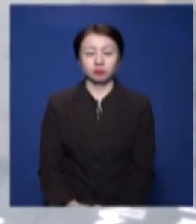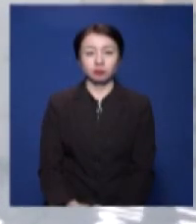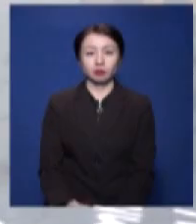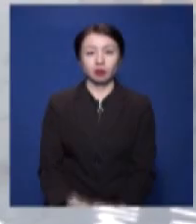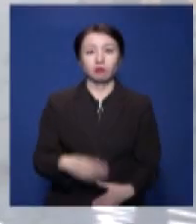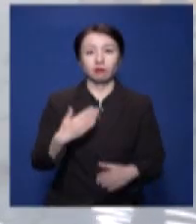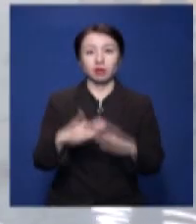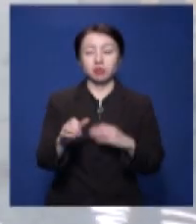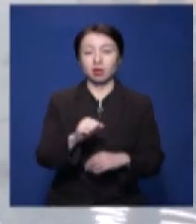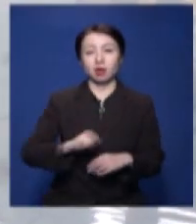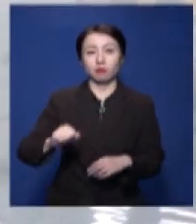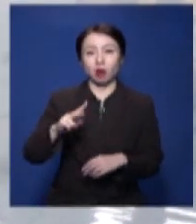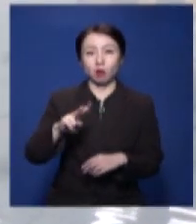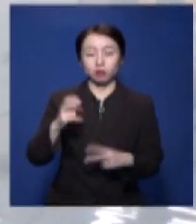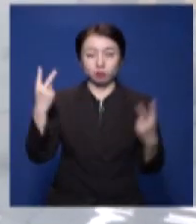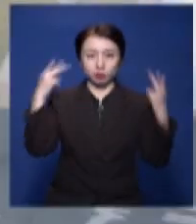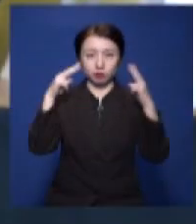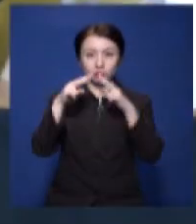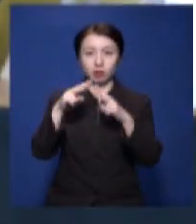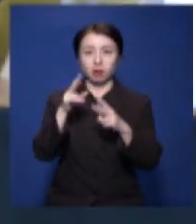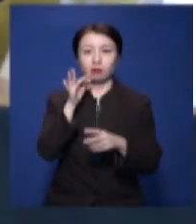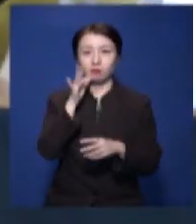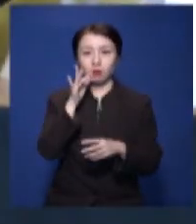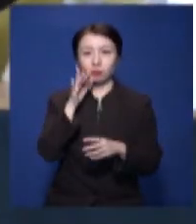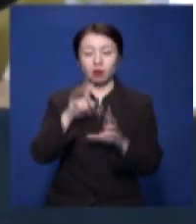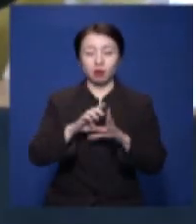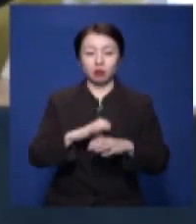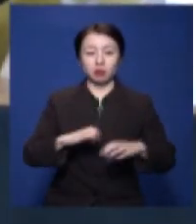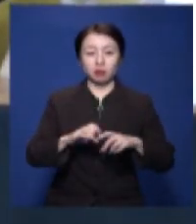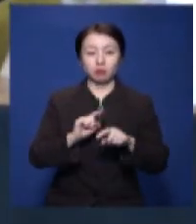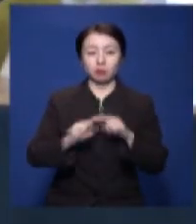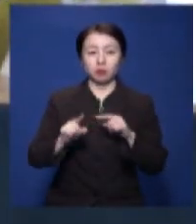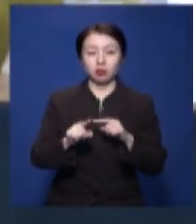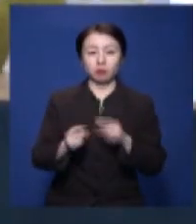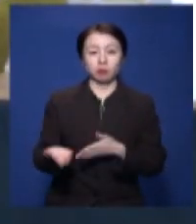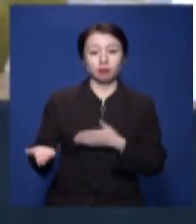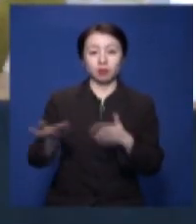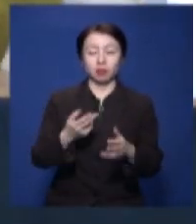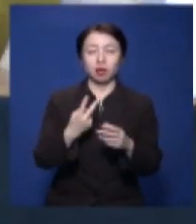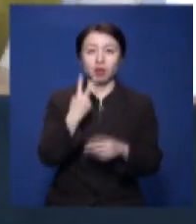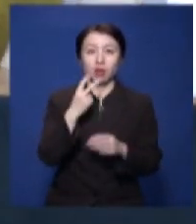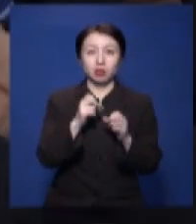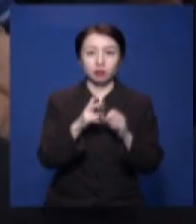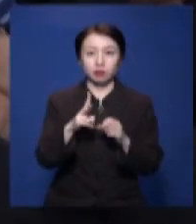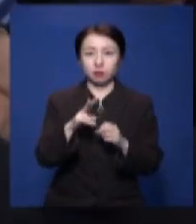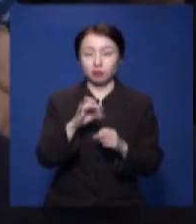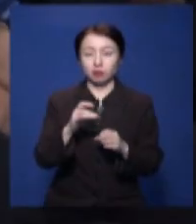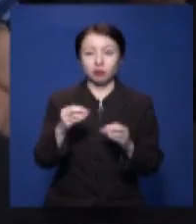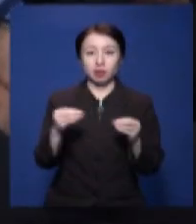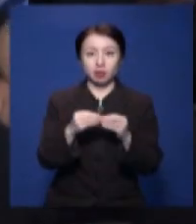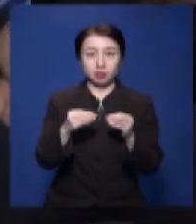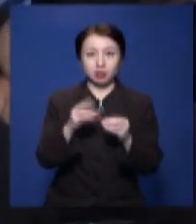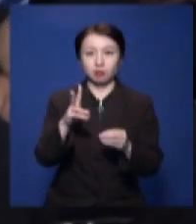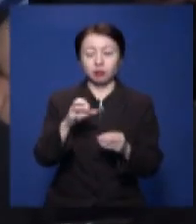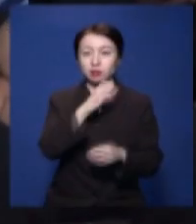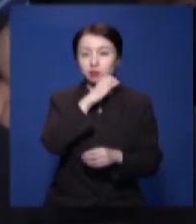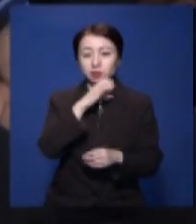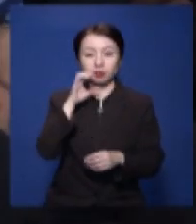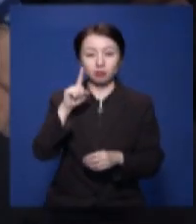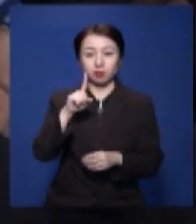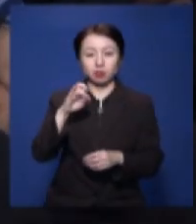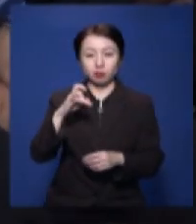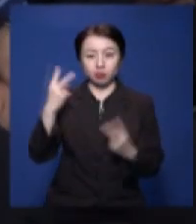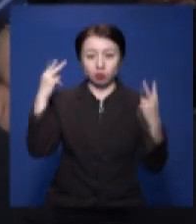В конце августа в Кузыбаев Юниверсити в рамках академической мобильности прибыло 12 бакалавров и 10 магистрантов из